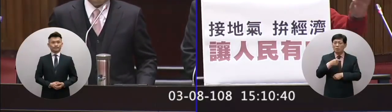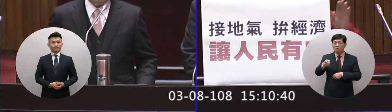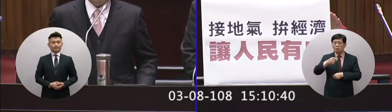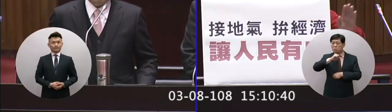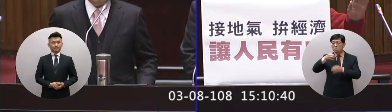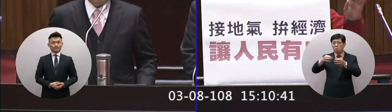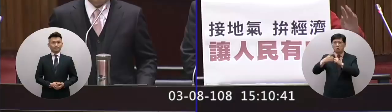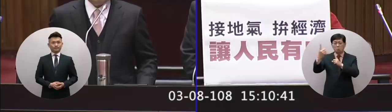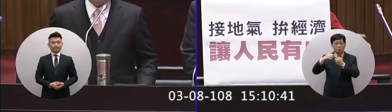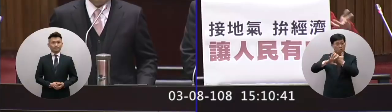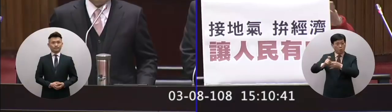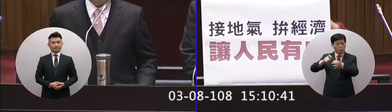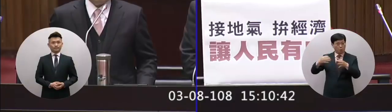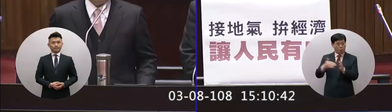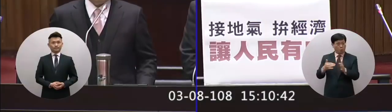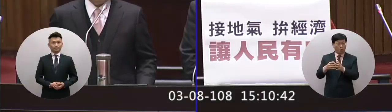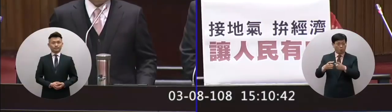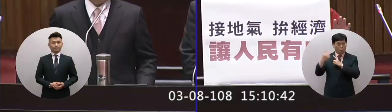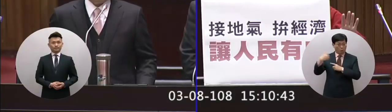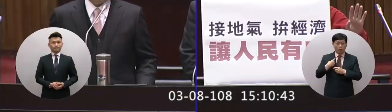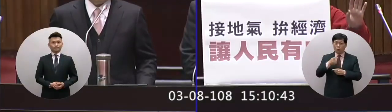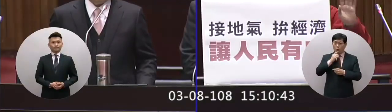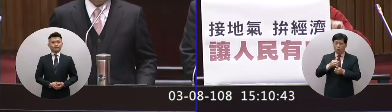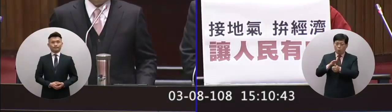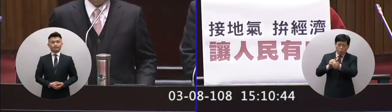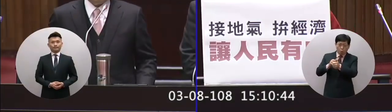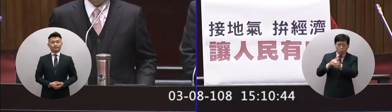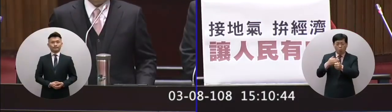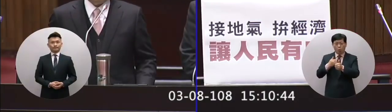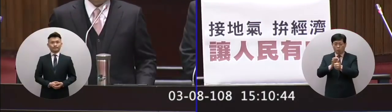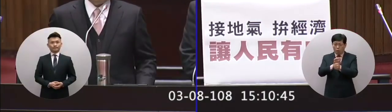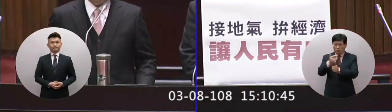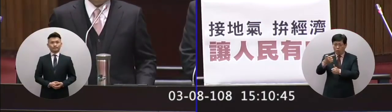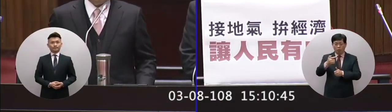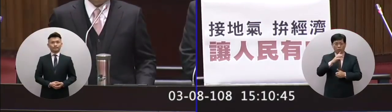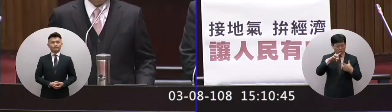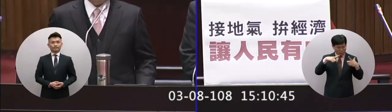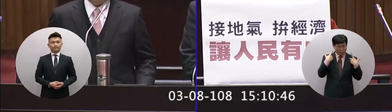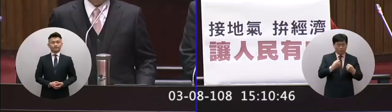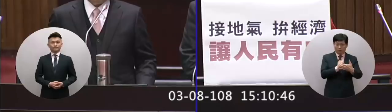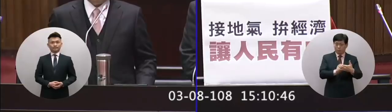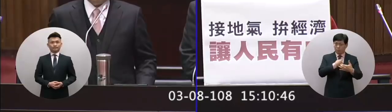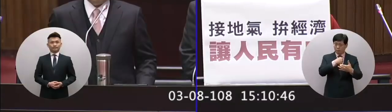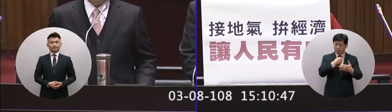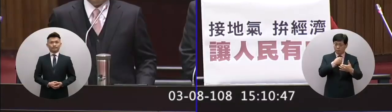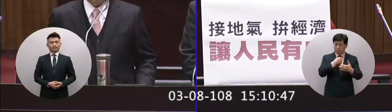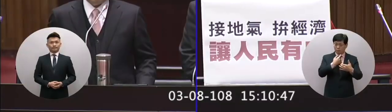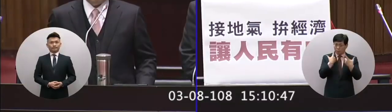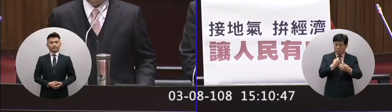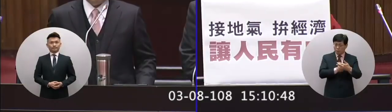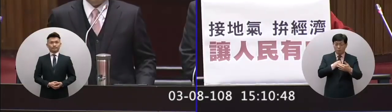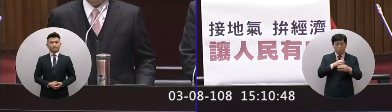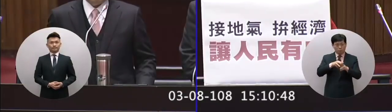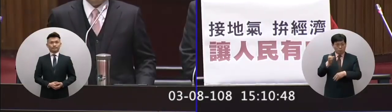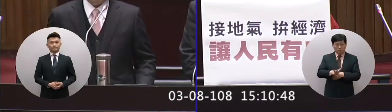因台商。在外国赚钱，即摆要倒来台湾，咱就对因特别好。是安那伫跟留台湾，一直通通都没